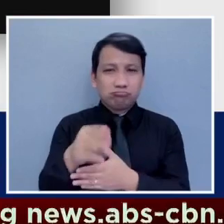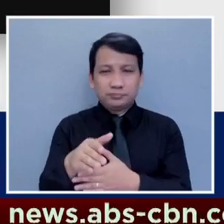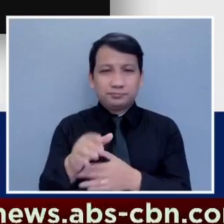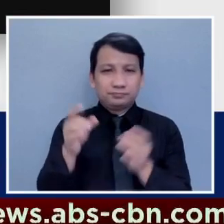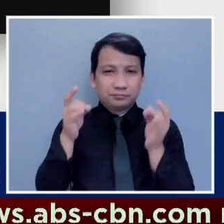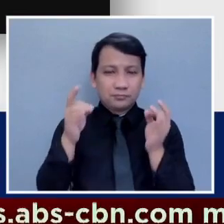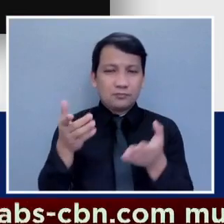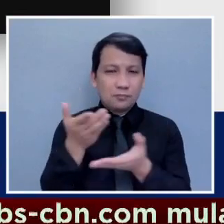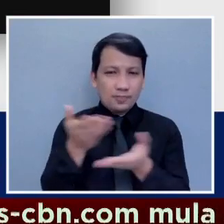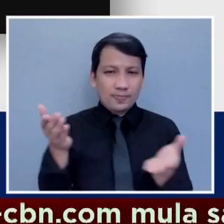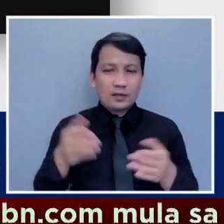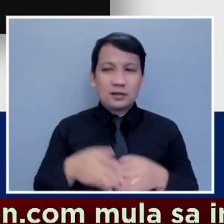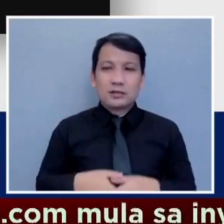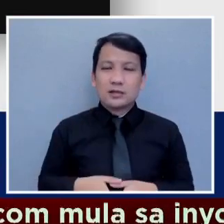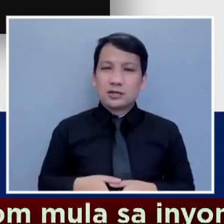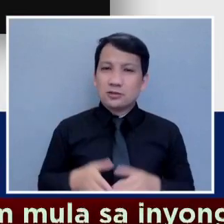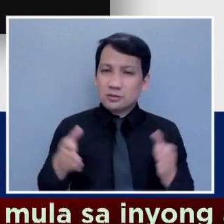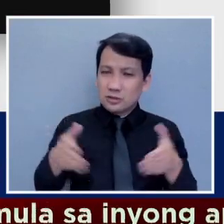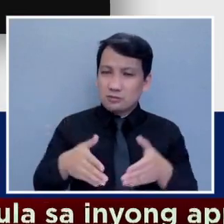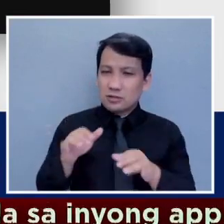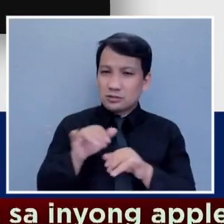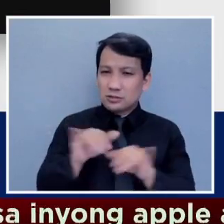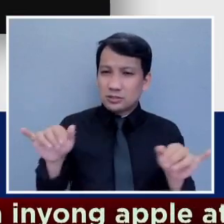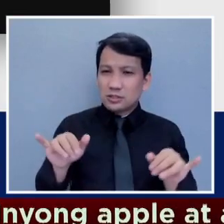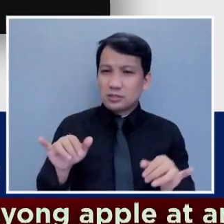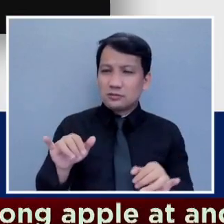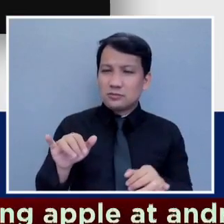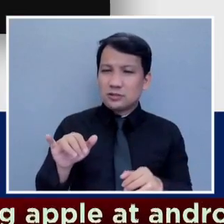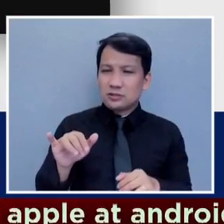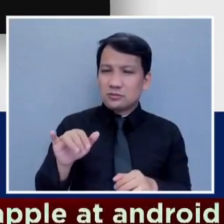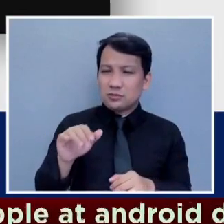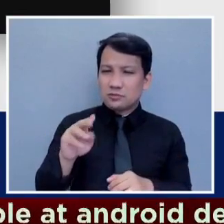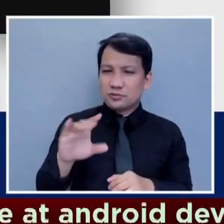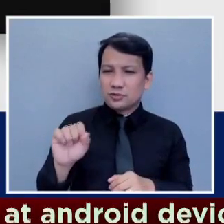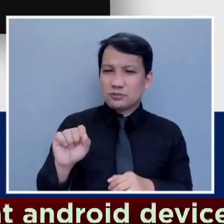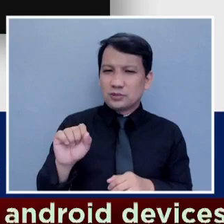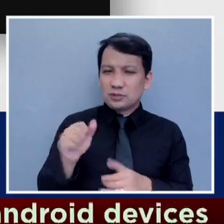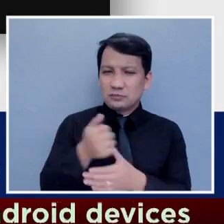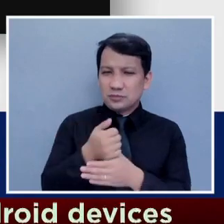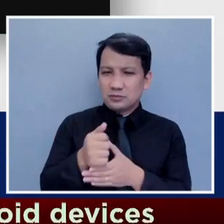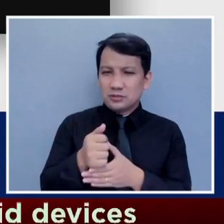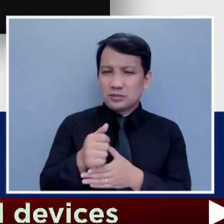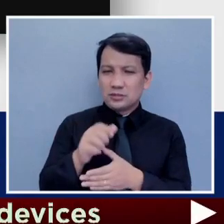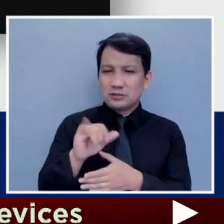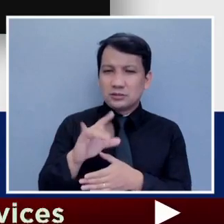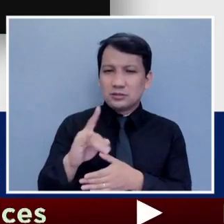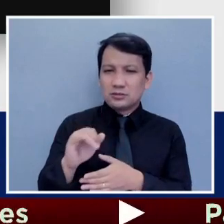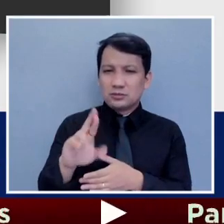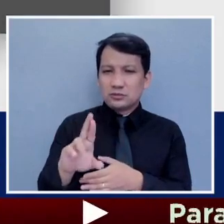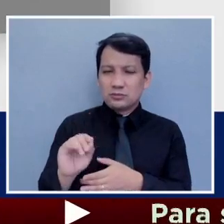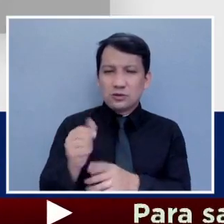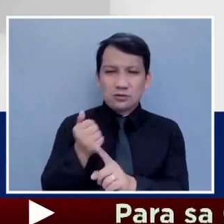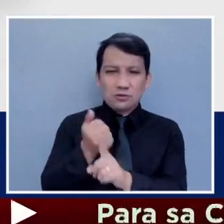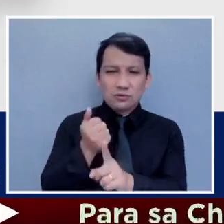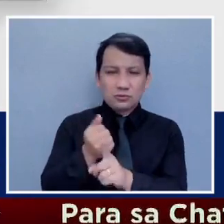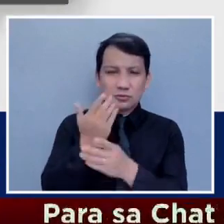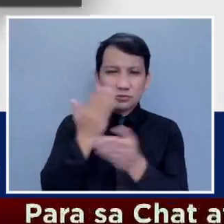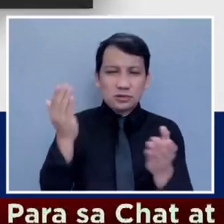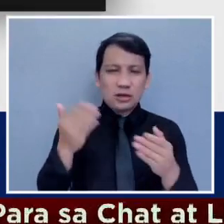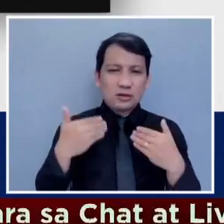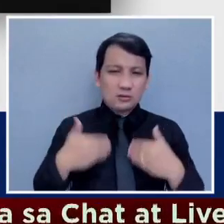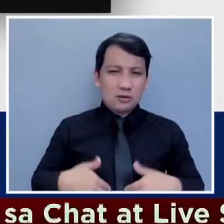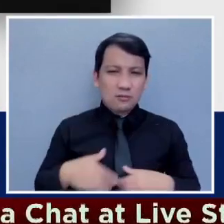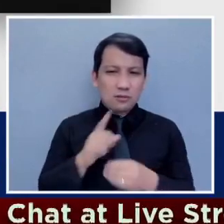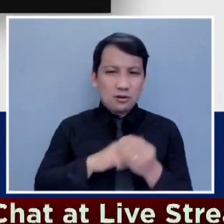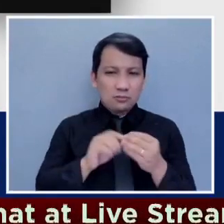primary immunodeficiency tulad ng DiGeorge syndrome at Wiskott-Aldrich syndrome, mga may autoimmune disease o kondisyon na